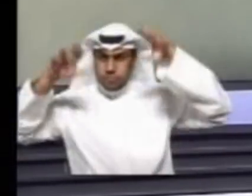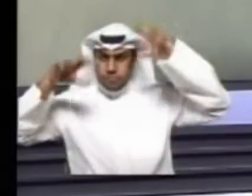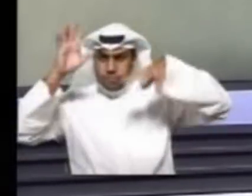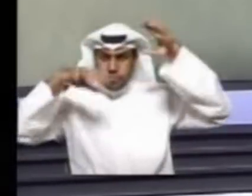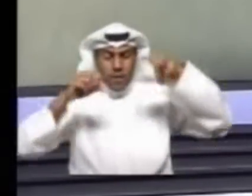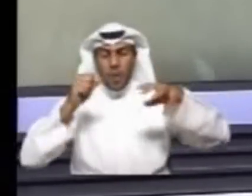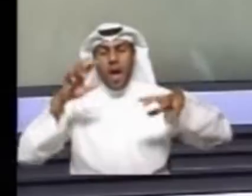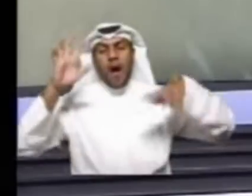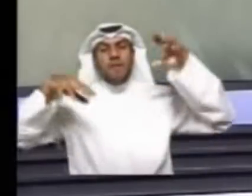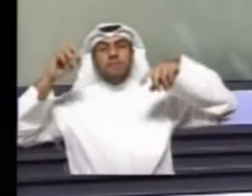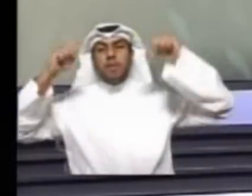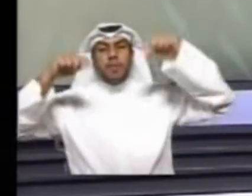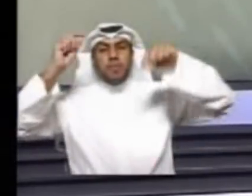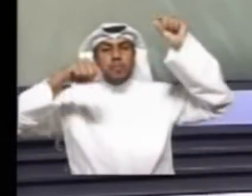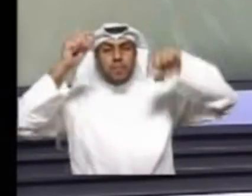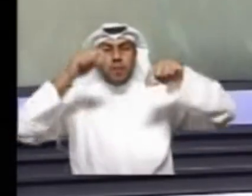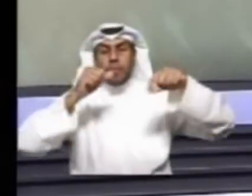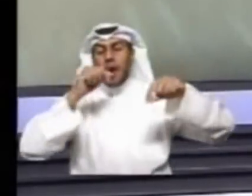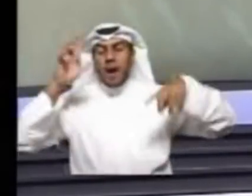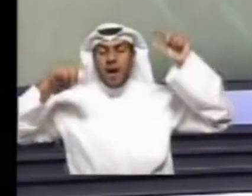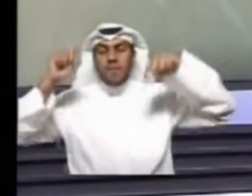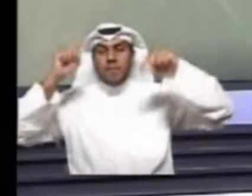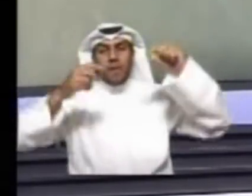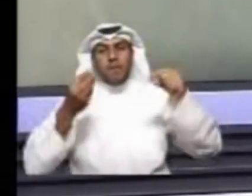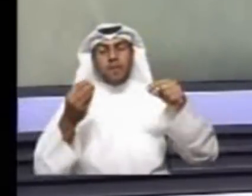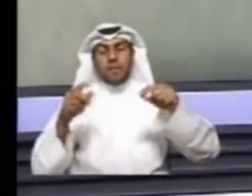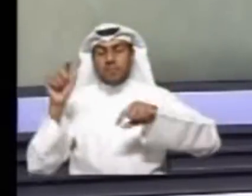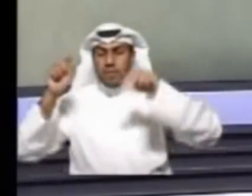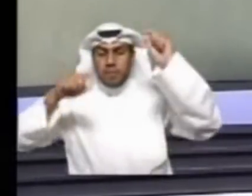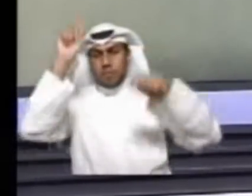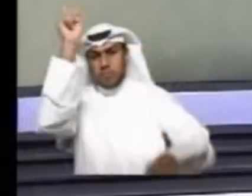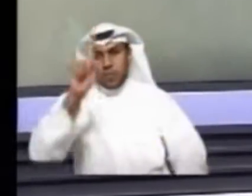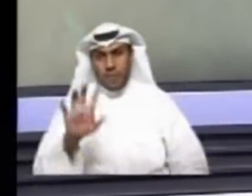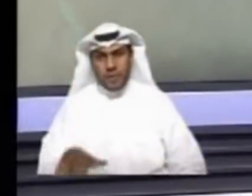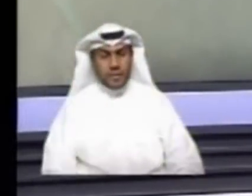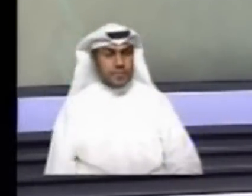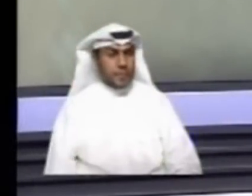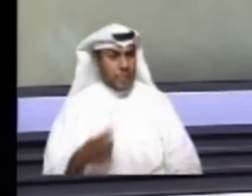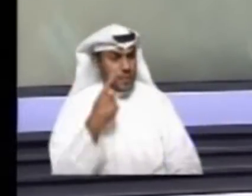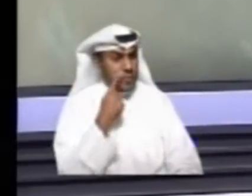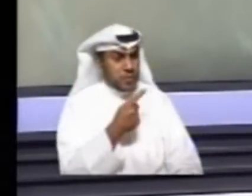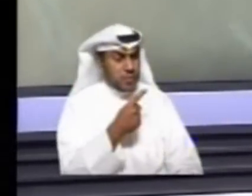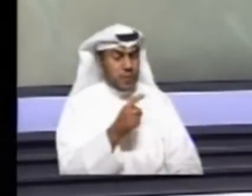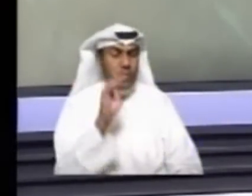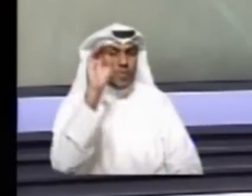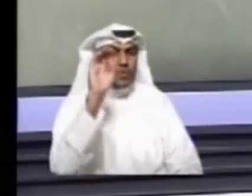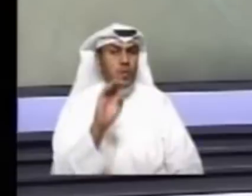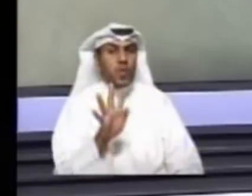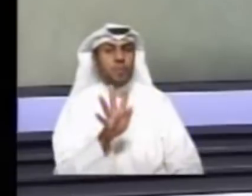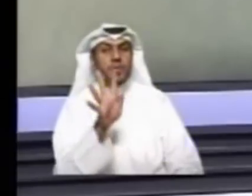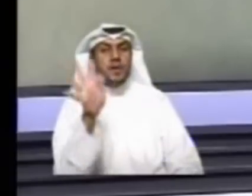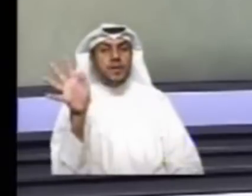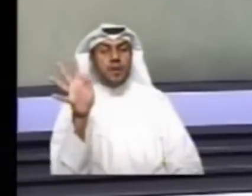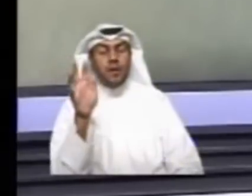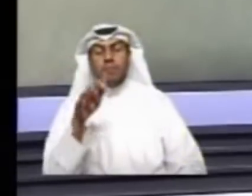خفيفه متفرقه قد تكون رعديه احيانا على بعض المناطق ايضا نشاط الرياح الجنوبيه الشرقيه راح يتسبب بارتفاع